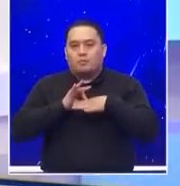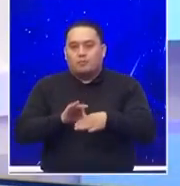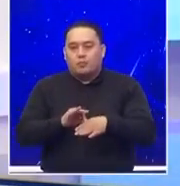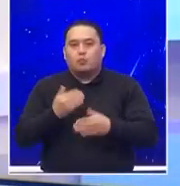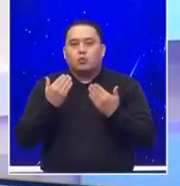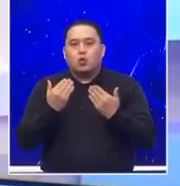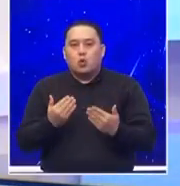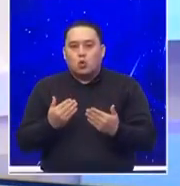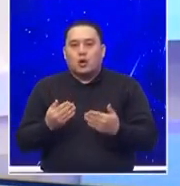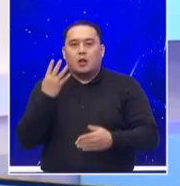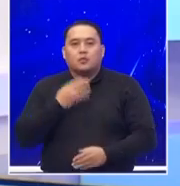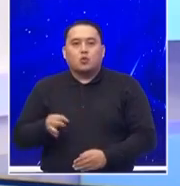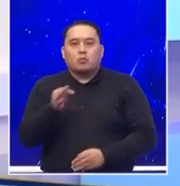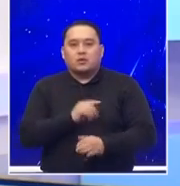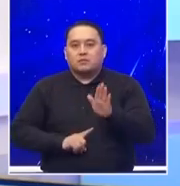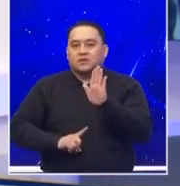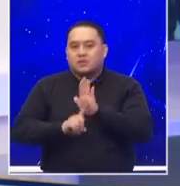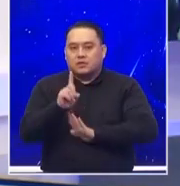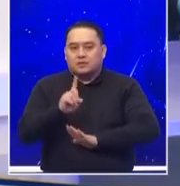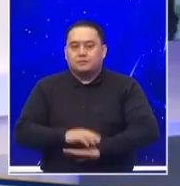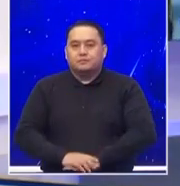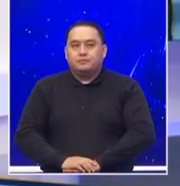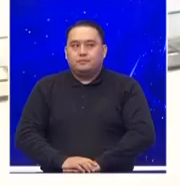шаралар бүгін киелі Жетісу жерінен басталды.